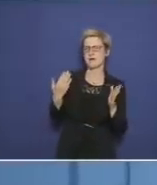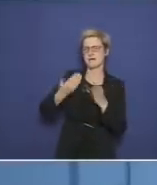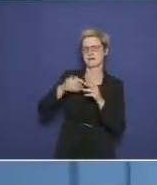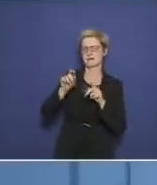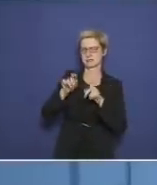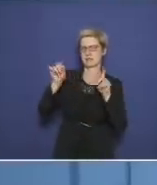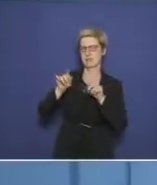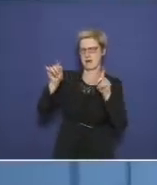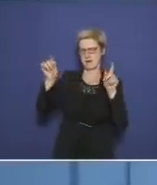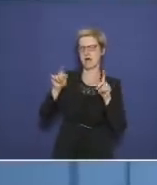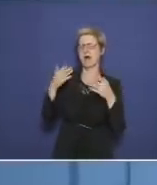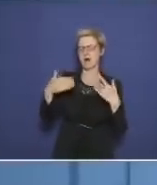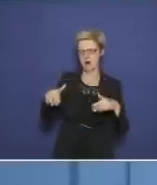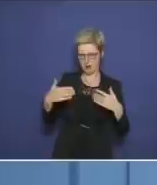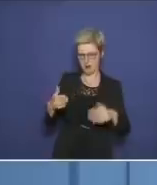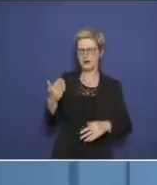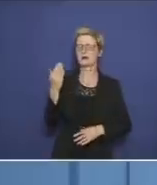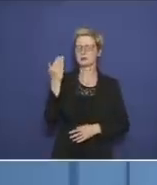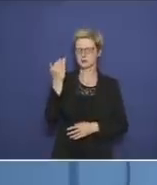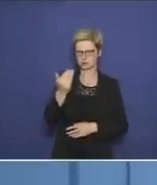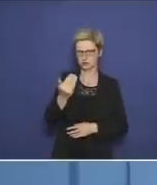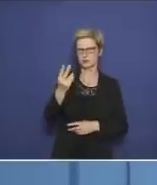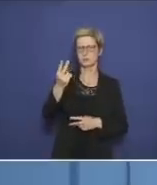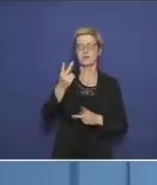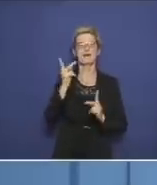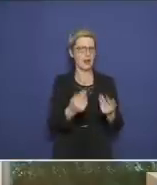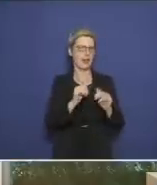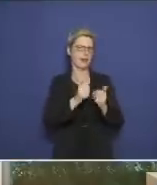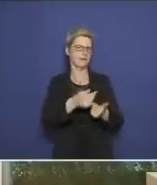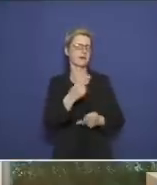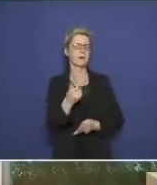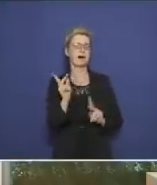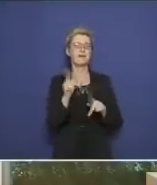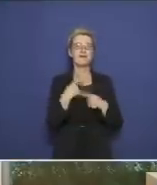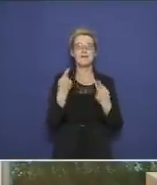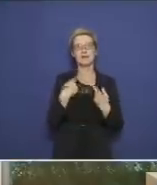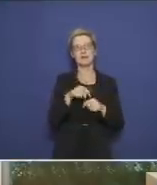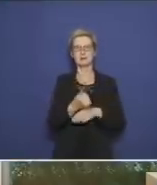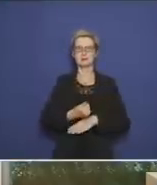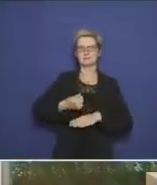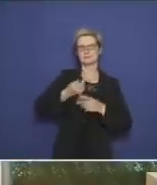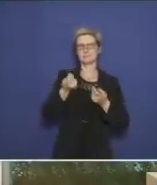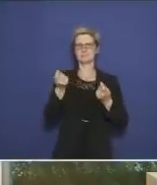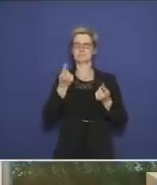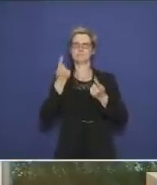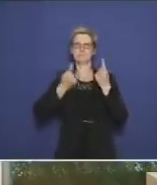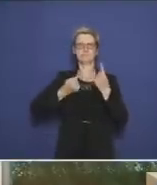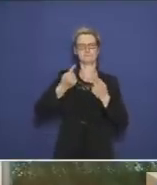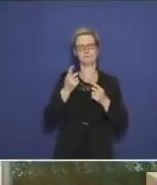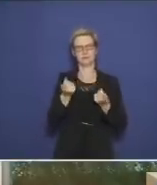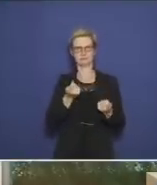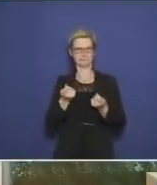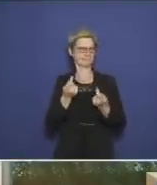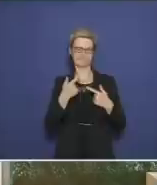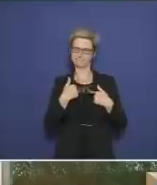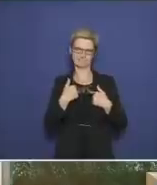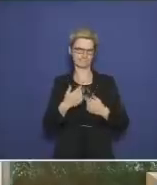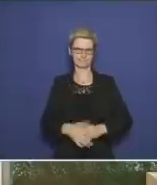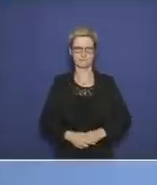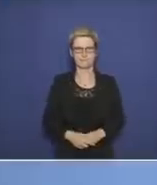Unser Ziel ist es, den afghanischen Ortskräften unbürokratisch zu helfen. Ergänzend Christina